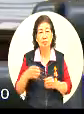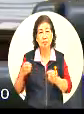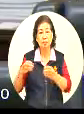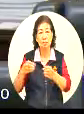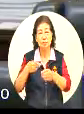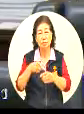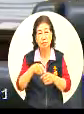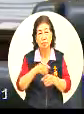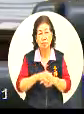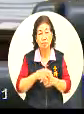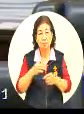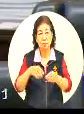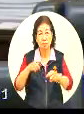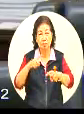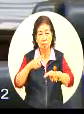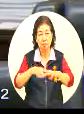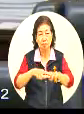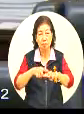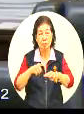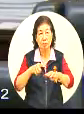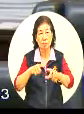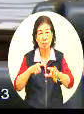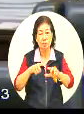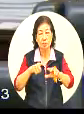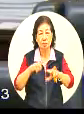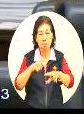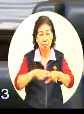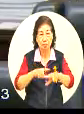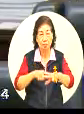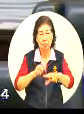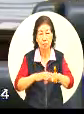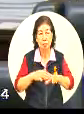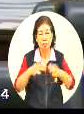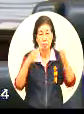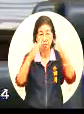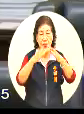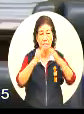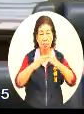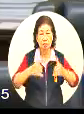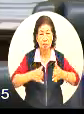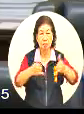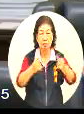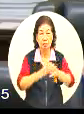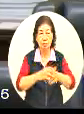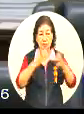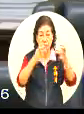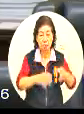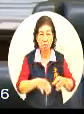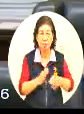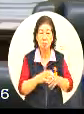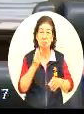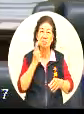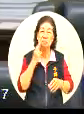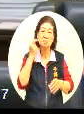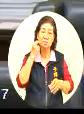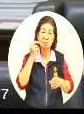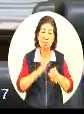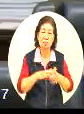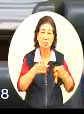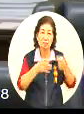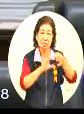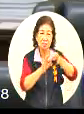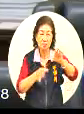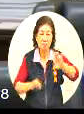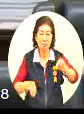你看本馆路也他的门口前你看被设置一个铁链铁柱那影响他的通